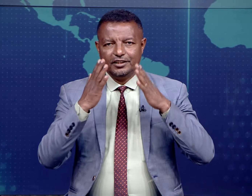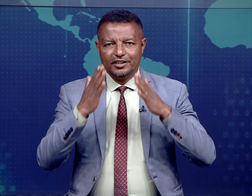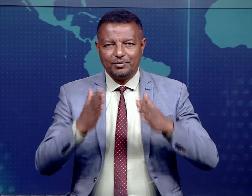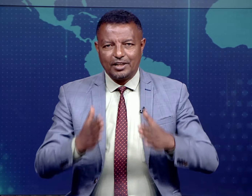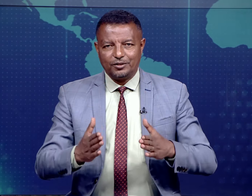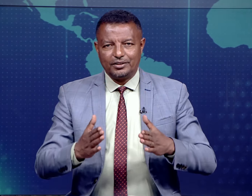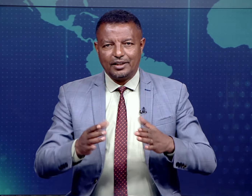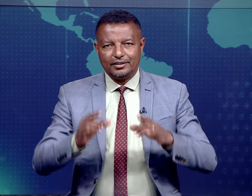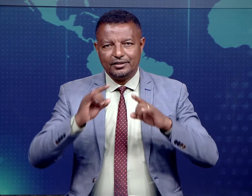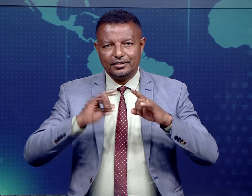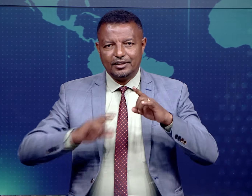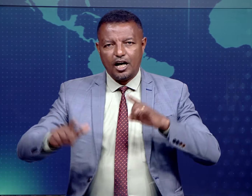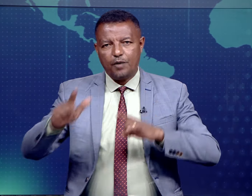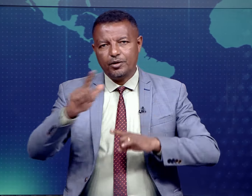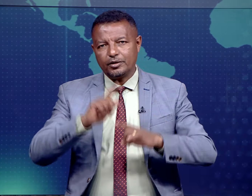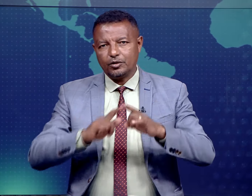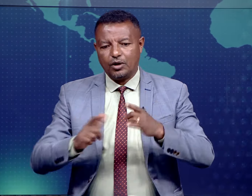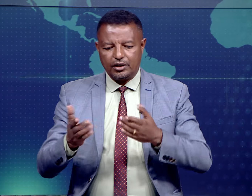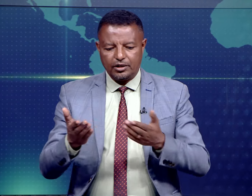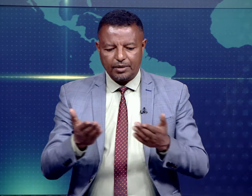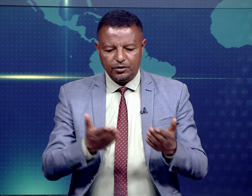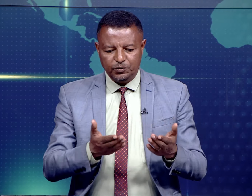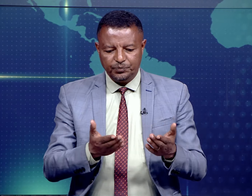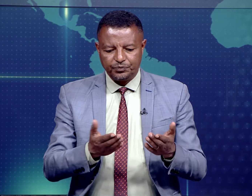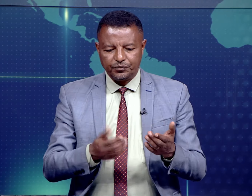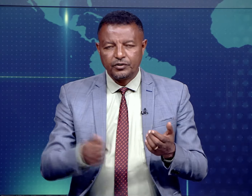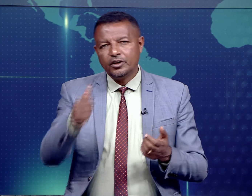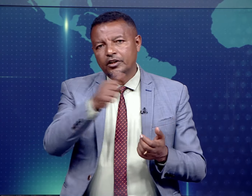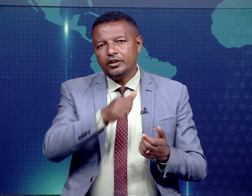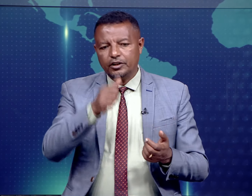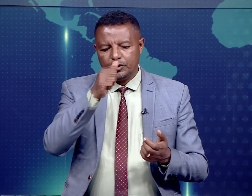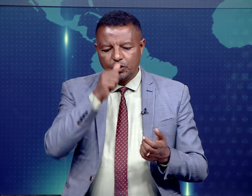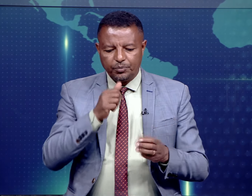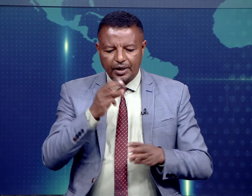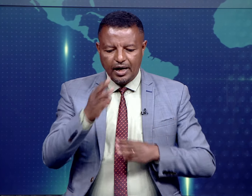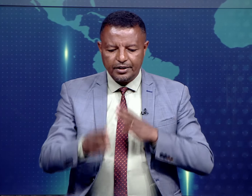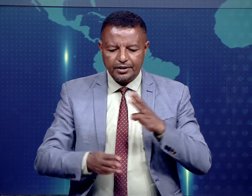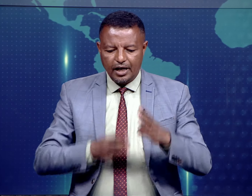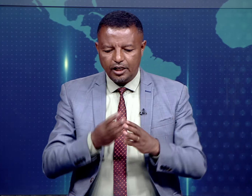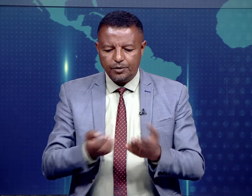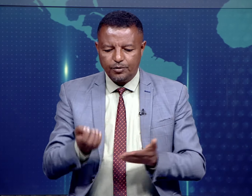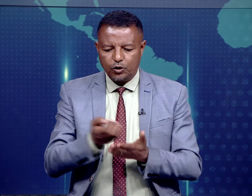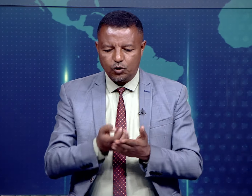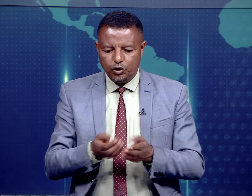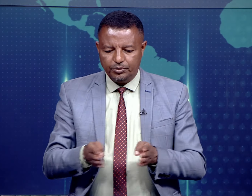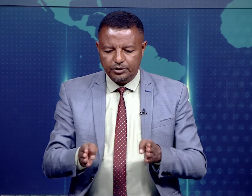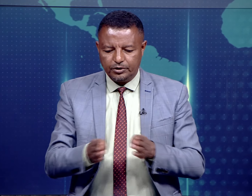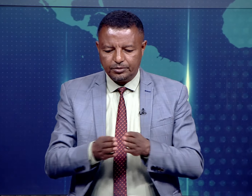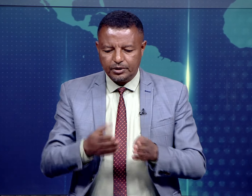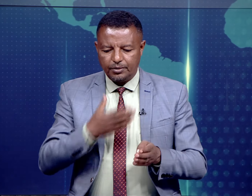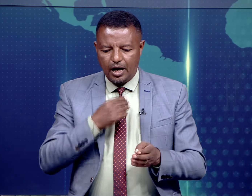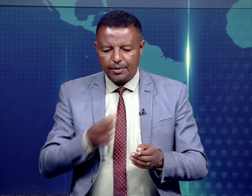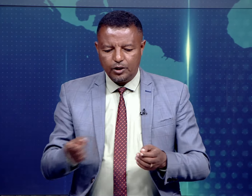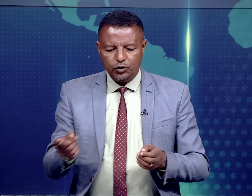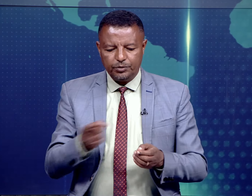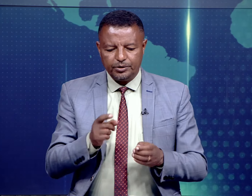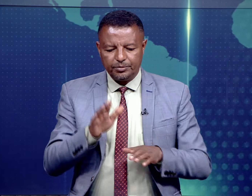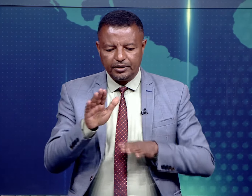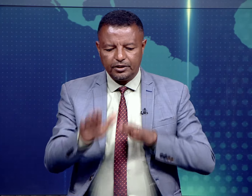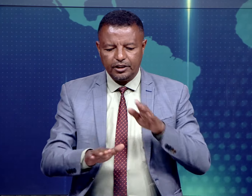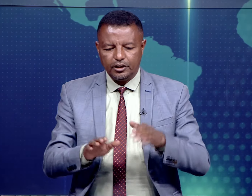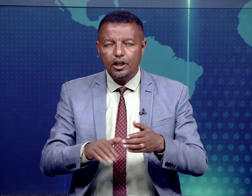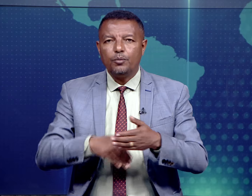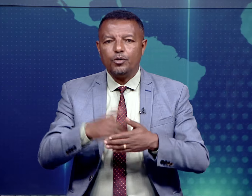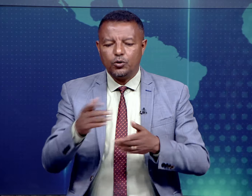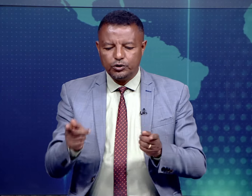ጤና ይስጥልን ተመልካቾቻችን፣ ዜና በምልክት ቋንቋ ቀርባለሁ። ኢትዮጵያ የዓለም ኢኮኖሚ ስብስብ አባል